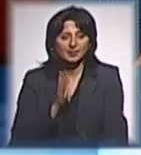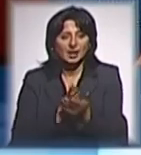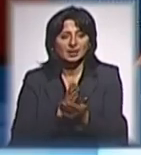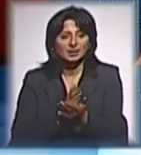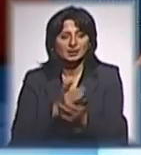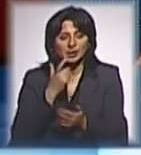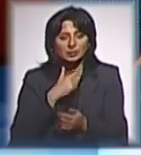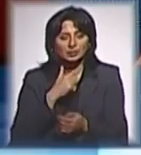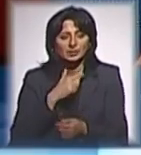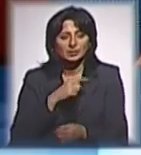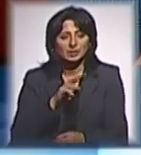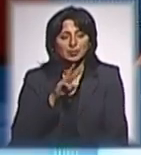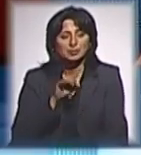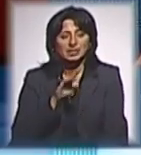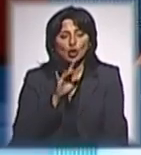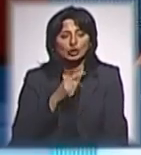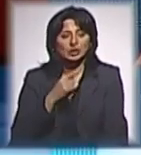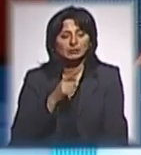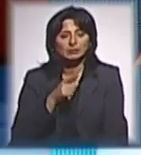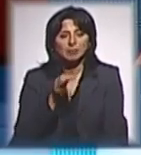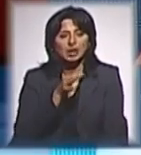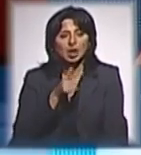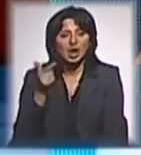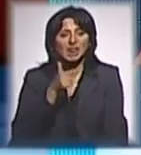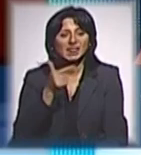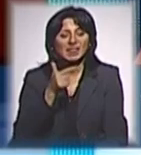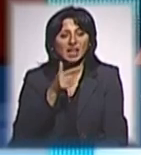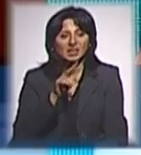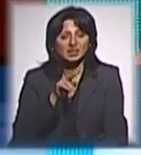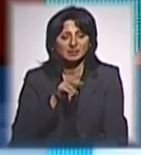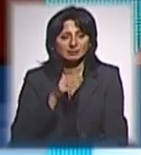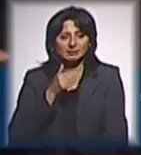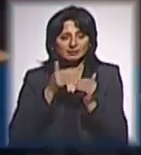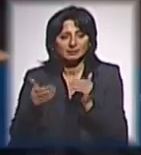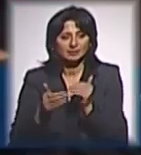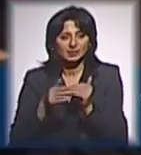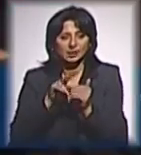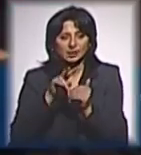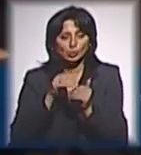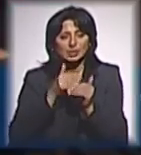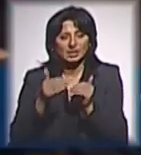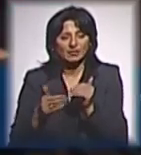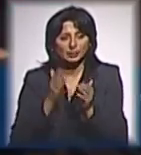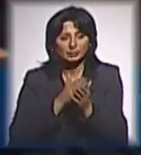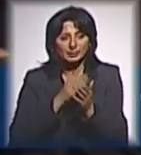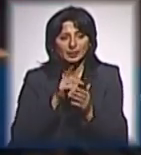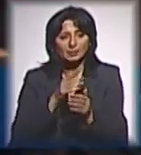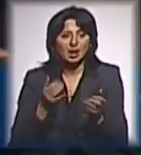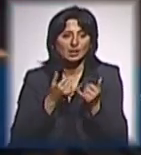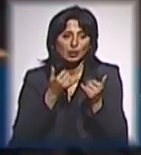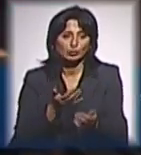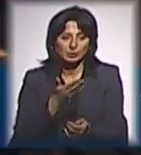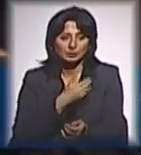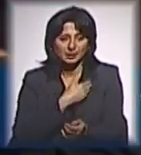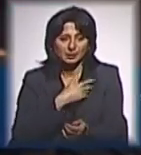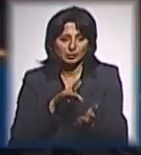რომელიც ბატონი მირზა კოჩაძე, რომელიც კენციყრის გდანის ლუწებში, რომელიც ერთ-ერთი მნიშვნელოვანი უბანია და მინდა რომ ხარი